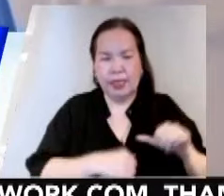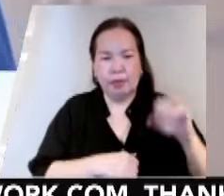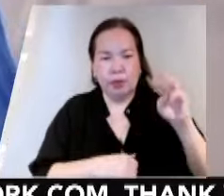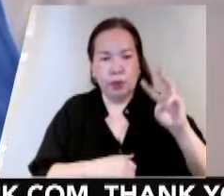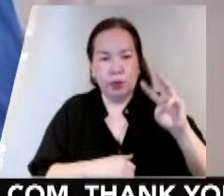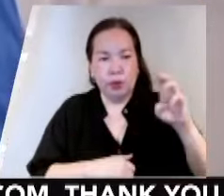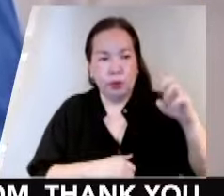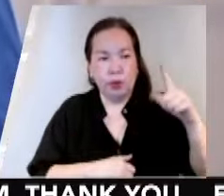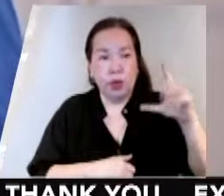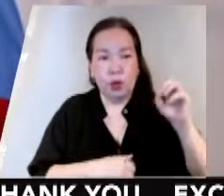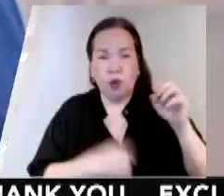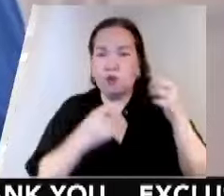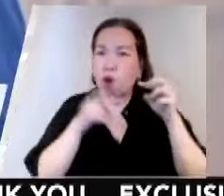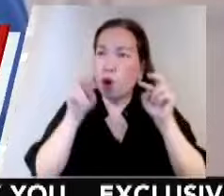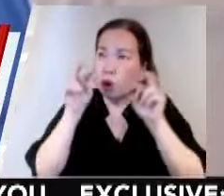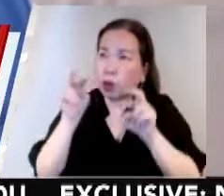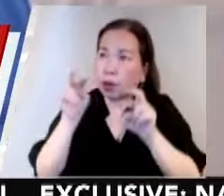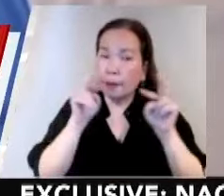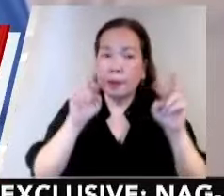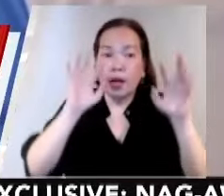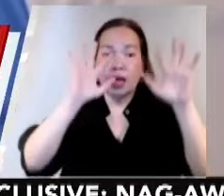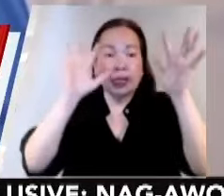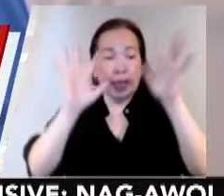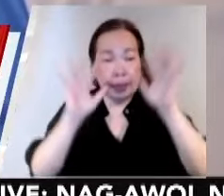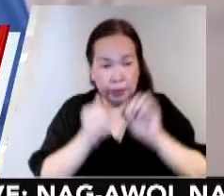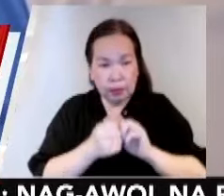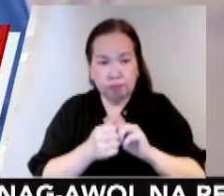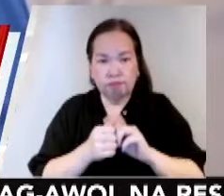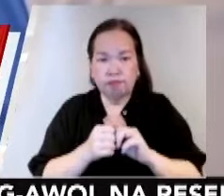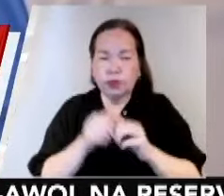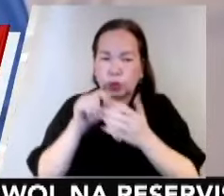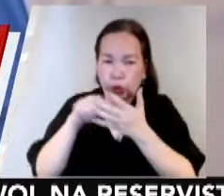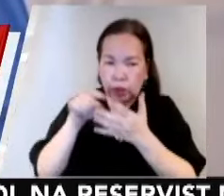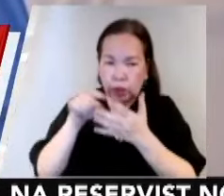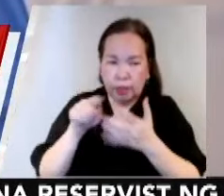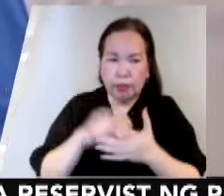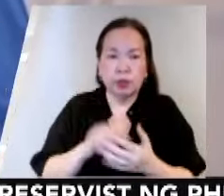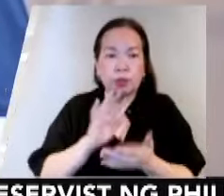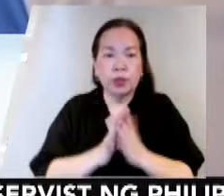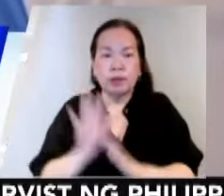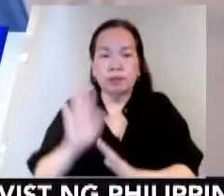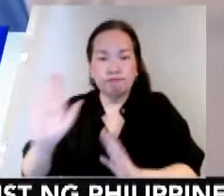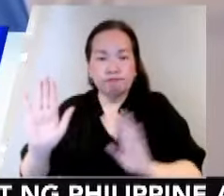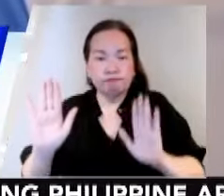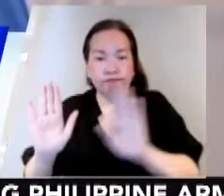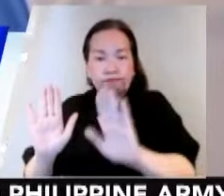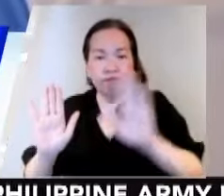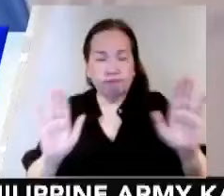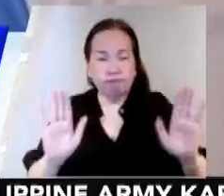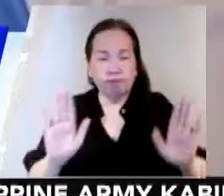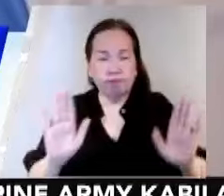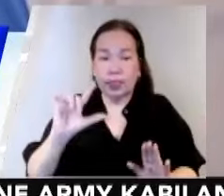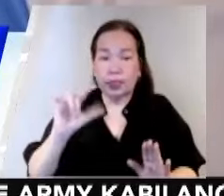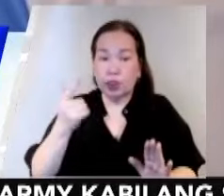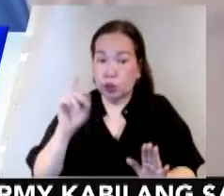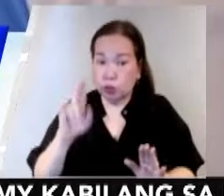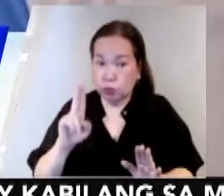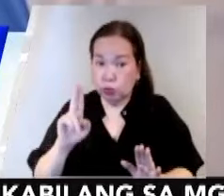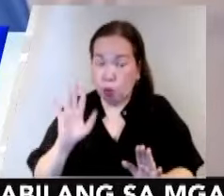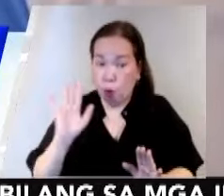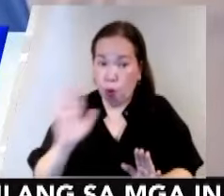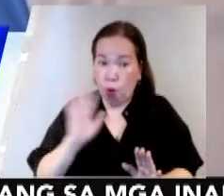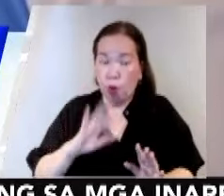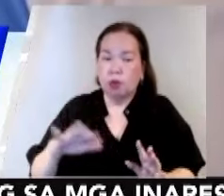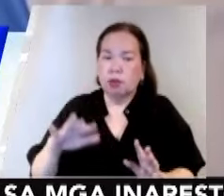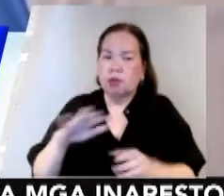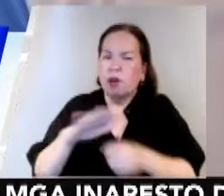local governments in localizing the weather and climate data and information that they